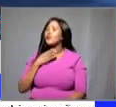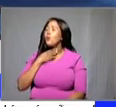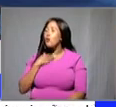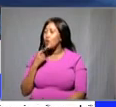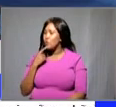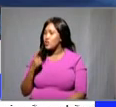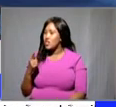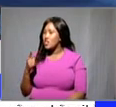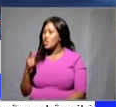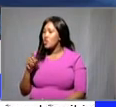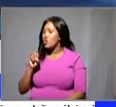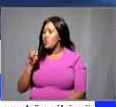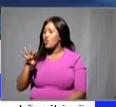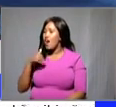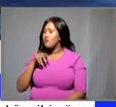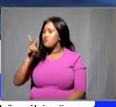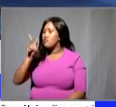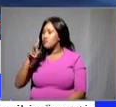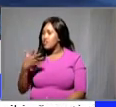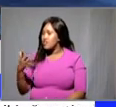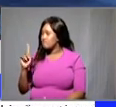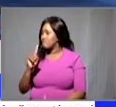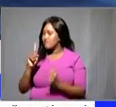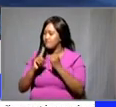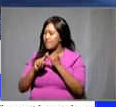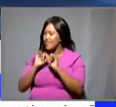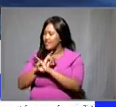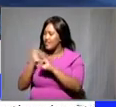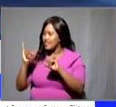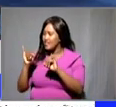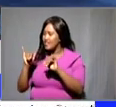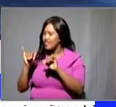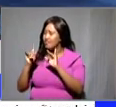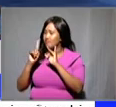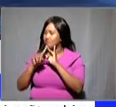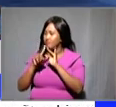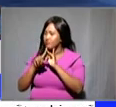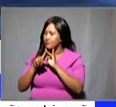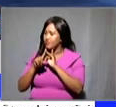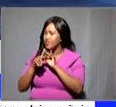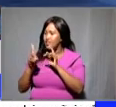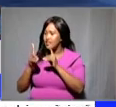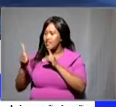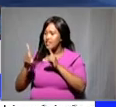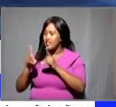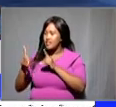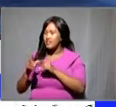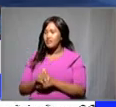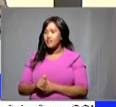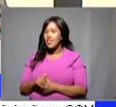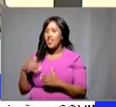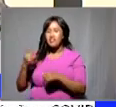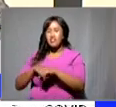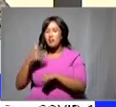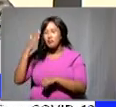corona day maundu meri ni utheru and keep your distance keep your distance ndigo ikara ukihuta hutagio